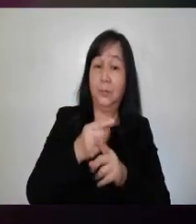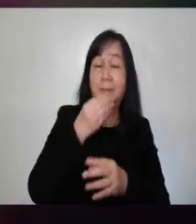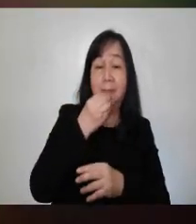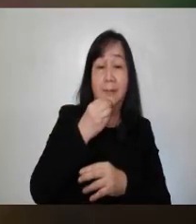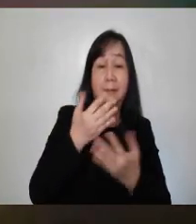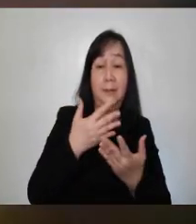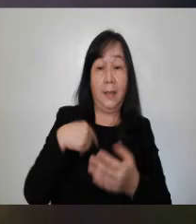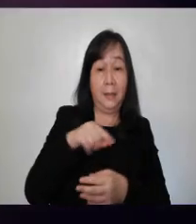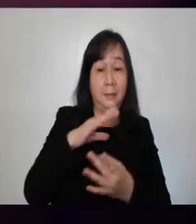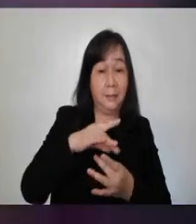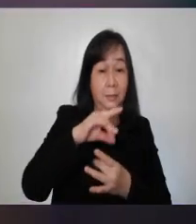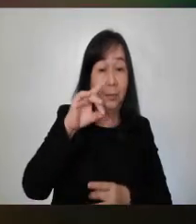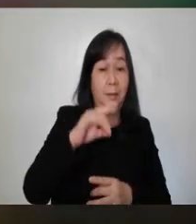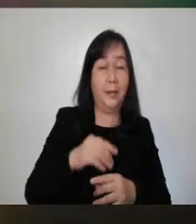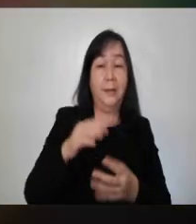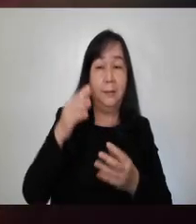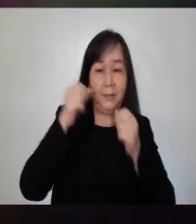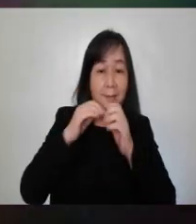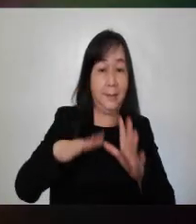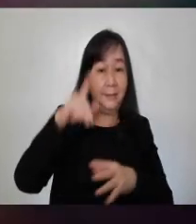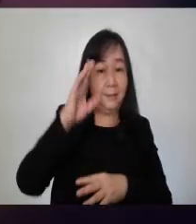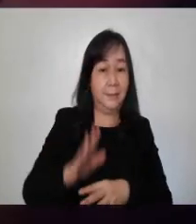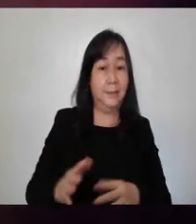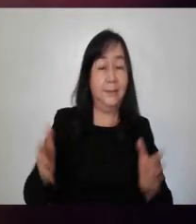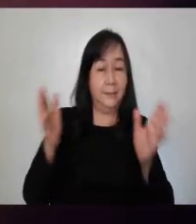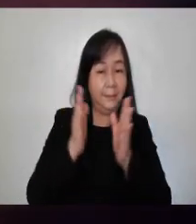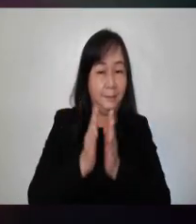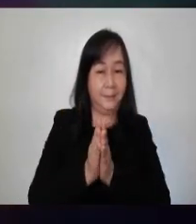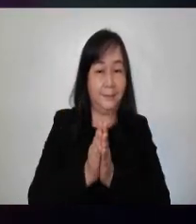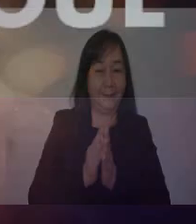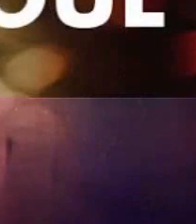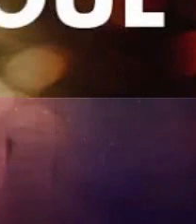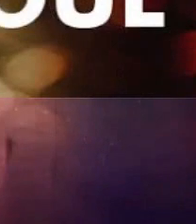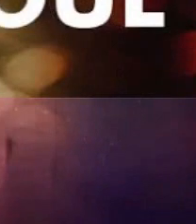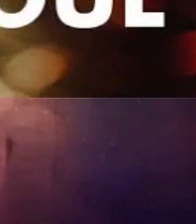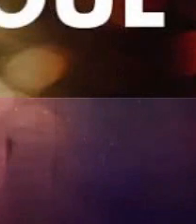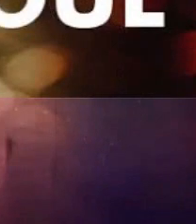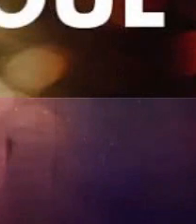tunay na pagkain ng ating kaluluwa, ang biyaya ng Diyos. Amen.